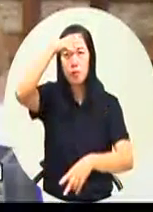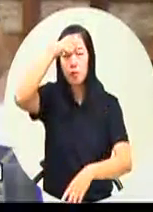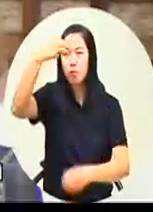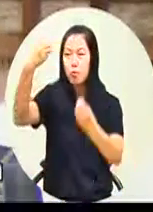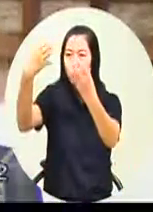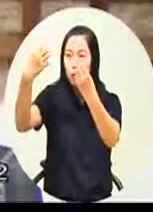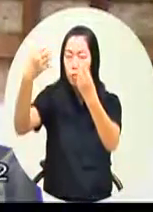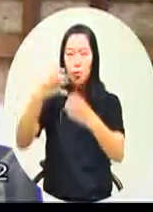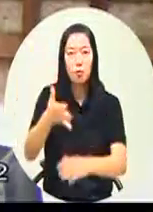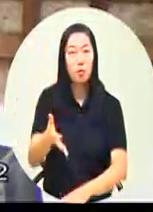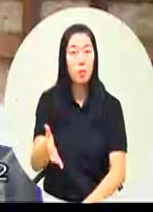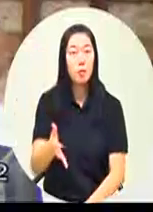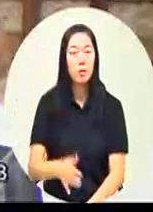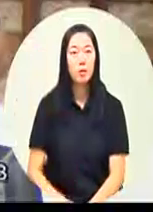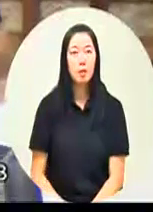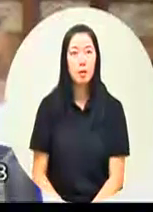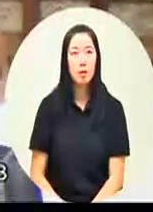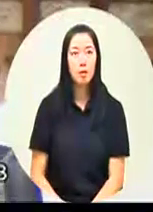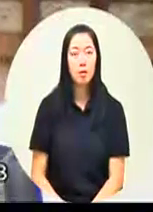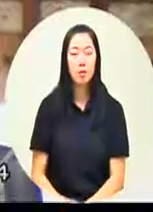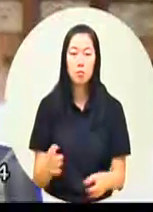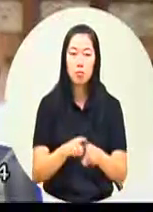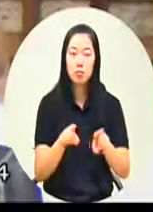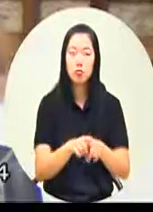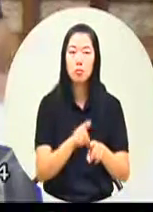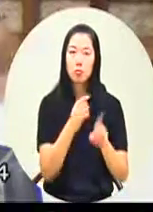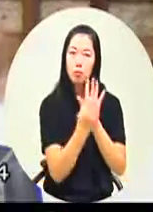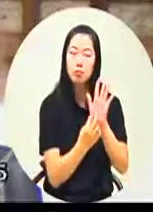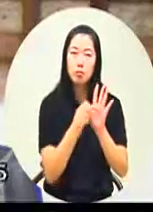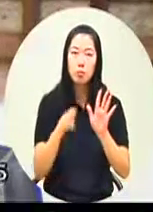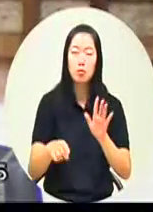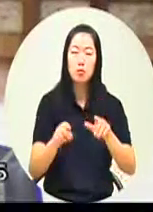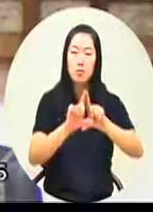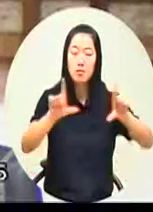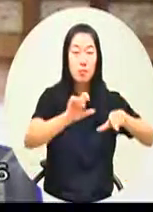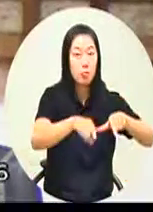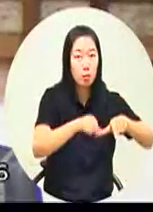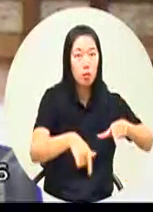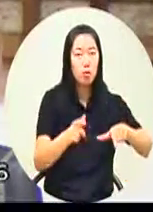通常都是十一点，比较大的公司都十一点，那比较